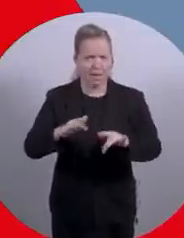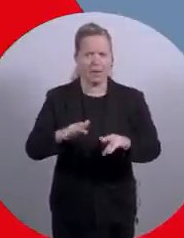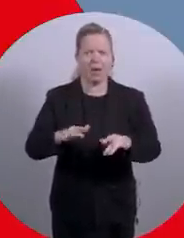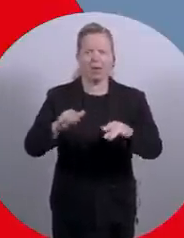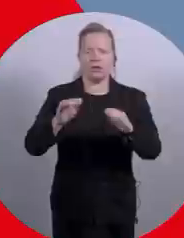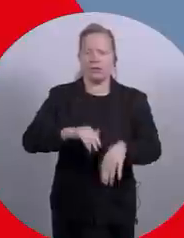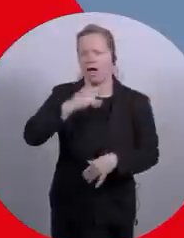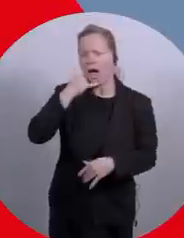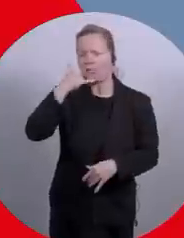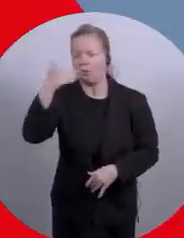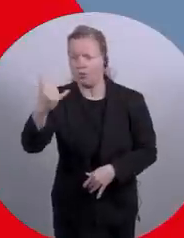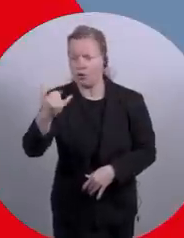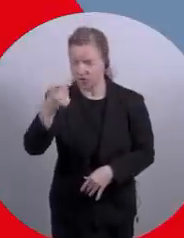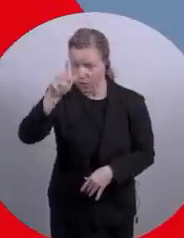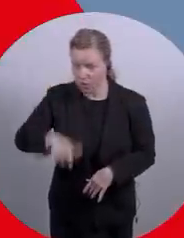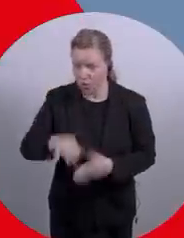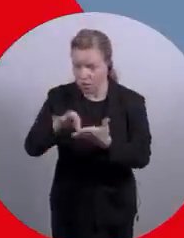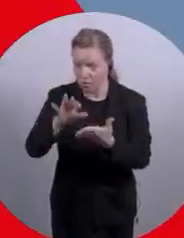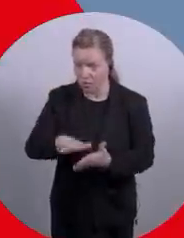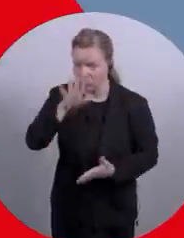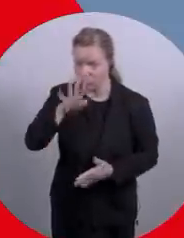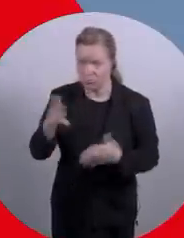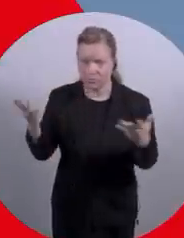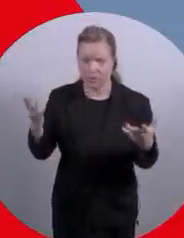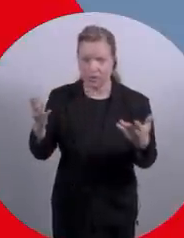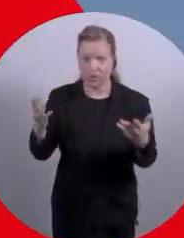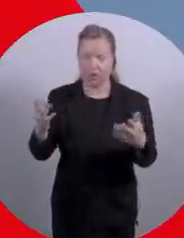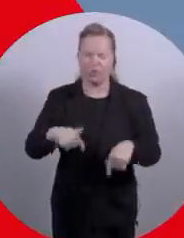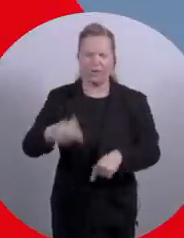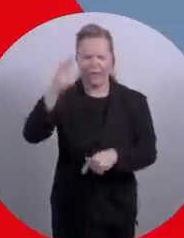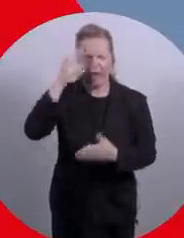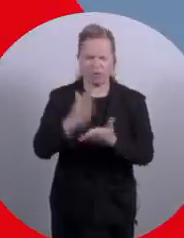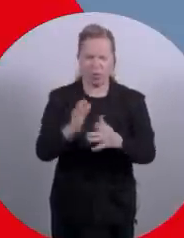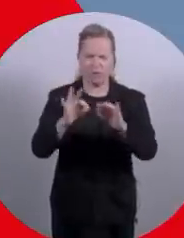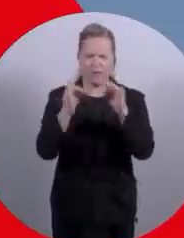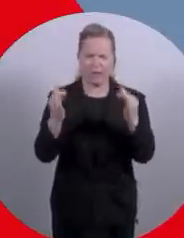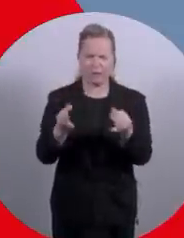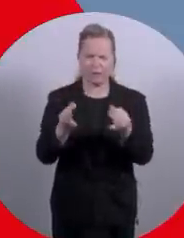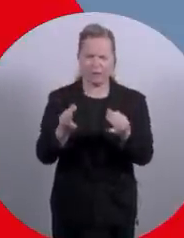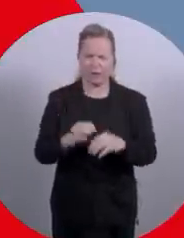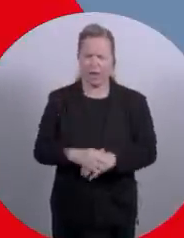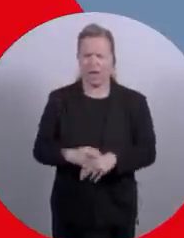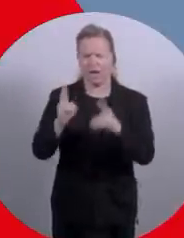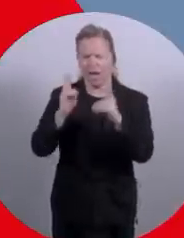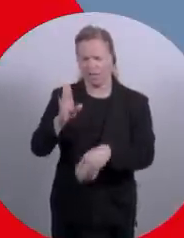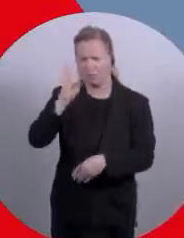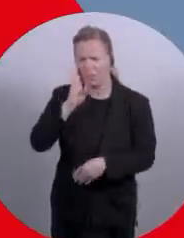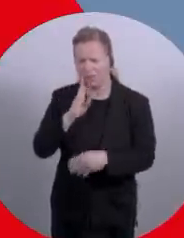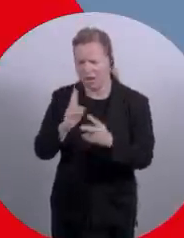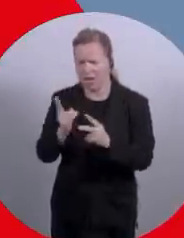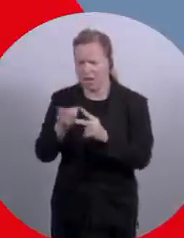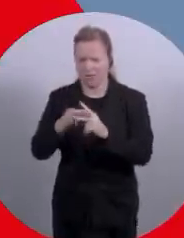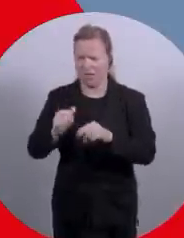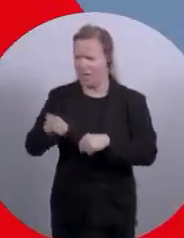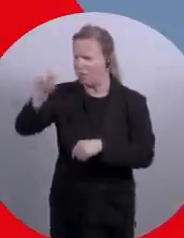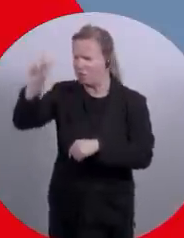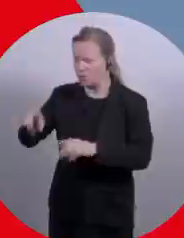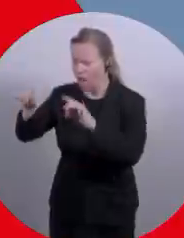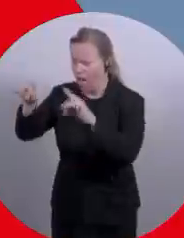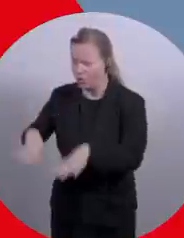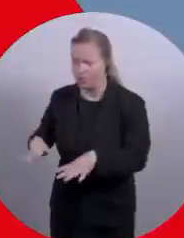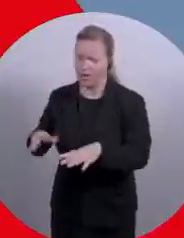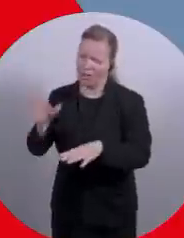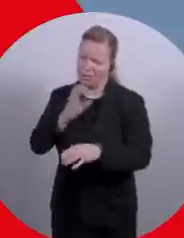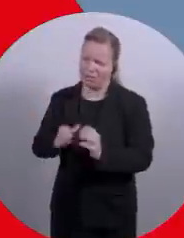aufrufen müssen und sagen es gibt erst in zwei Monaten Termin und die kennst den Satz was man dann sagt kennen Sie vielleicht bitte einschieben wenn wir ausfällt wir kennen doch